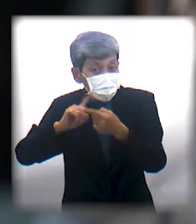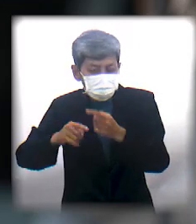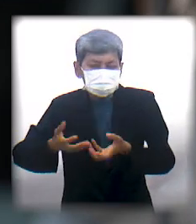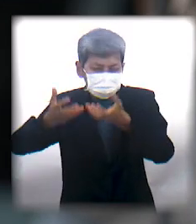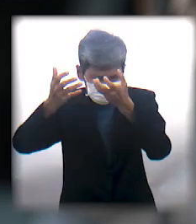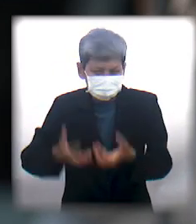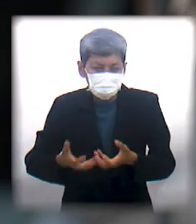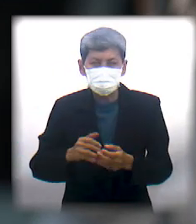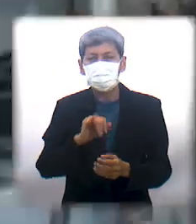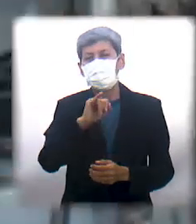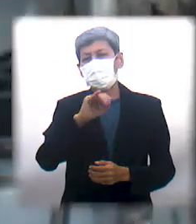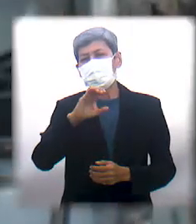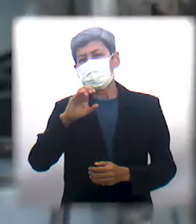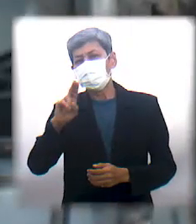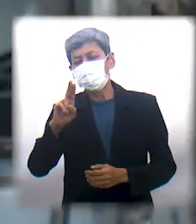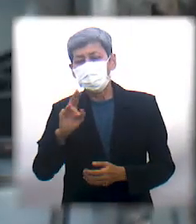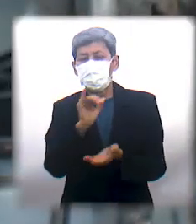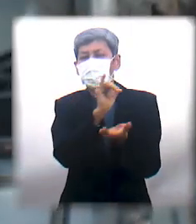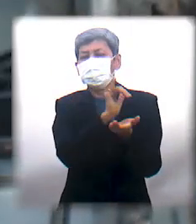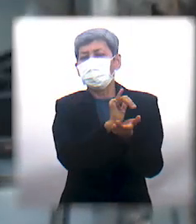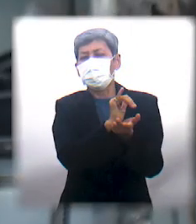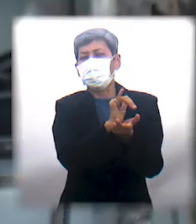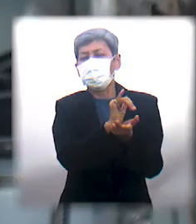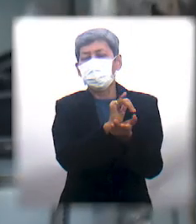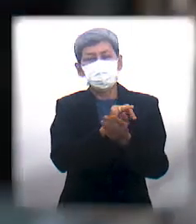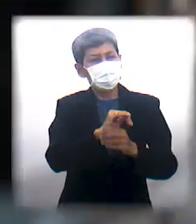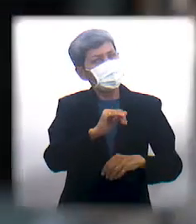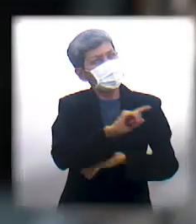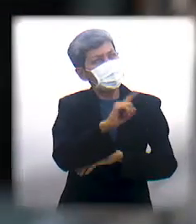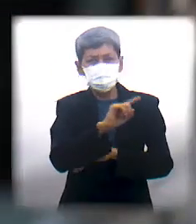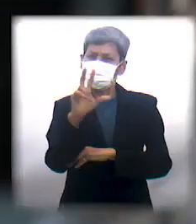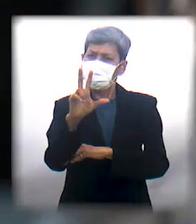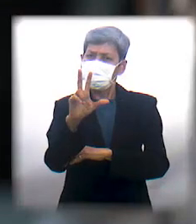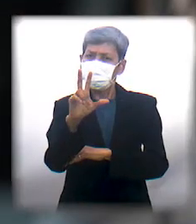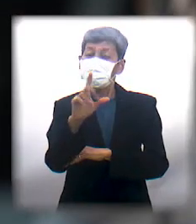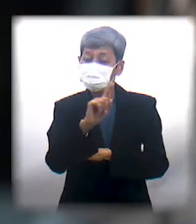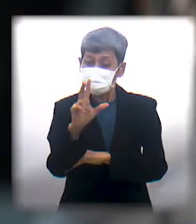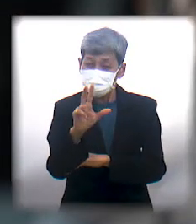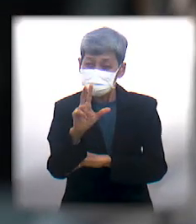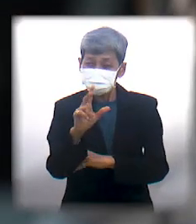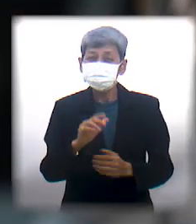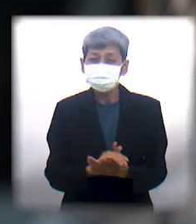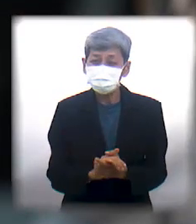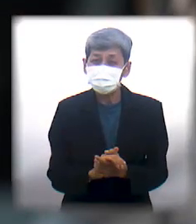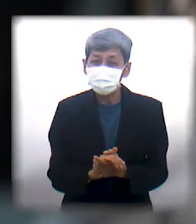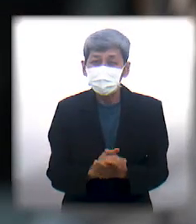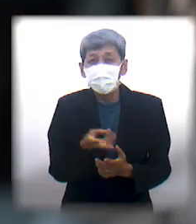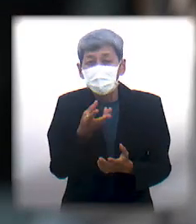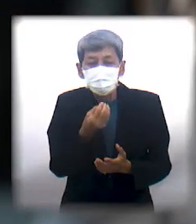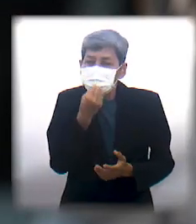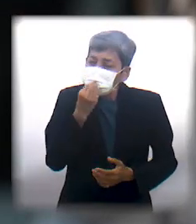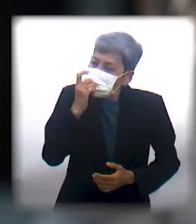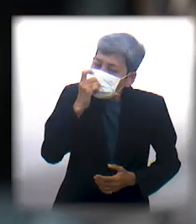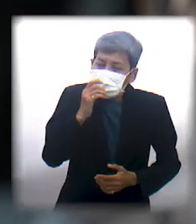นักเข้า ICU ซึ่งไปนอนอยู่นั่น3วันภายใน3วันนี่ข้าวกินไม่